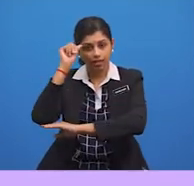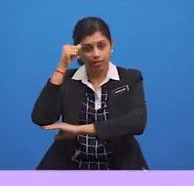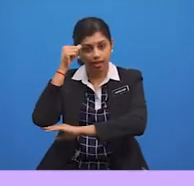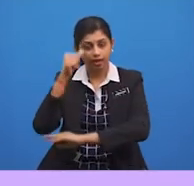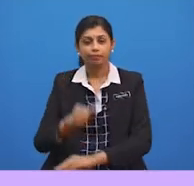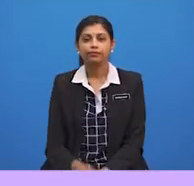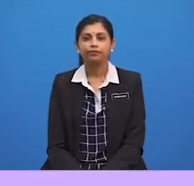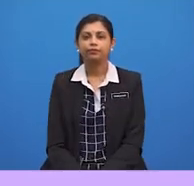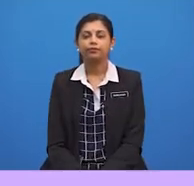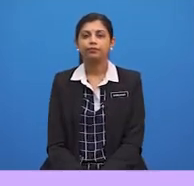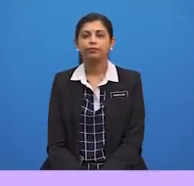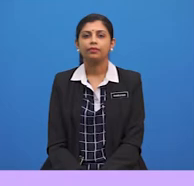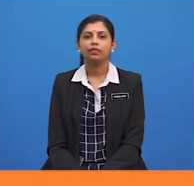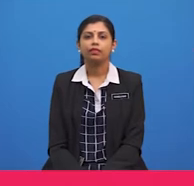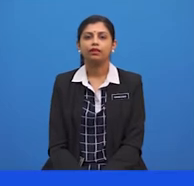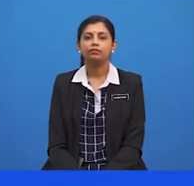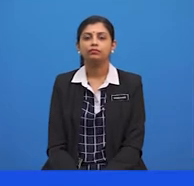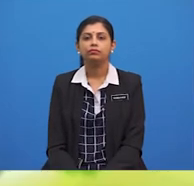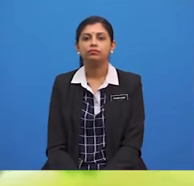negara Asia.